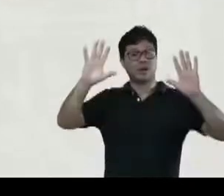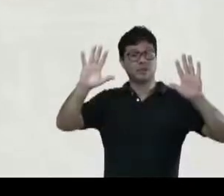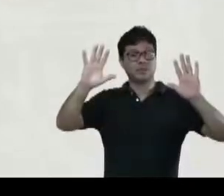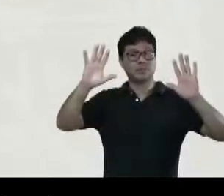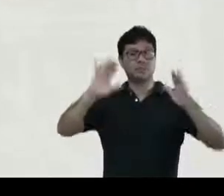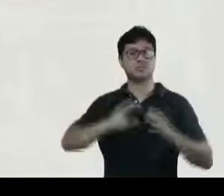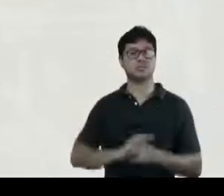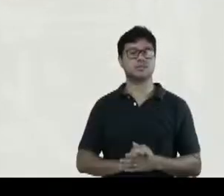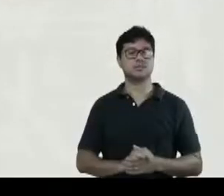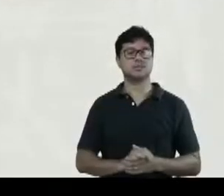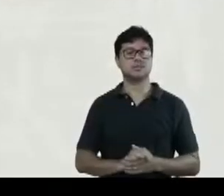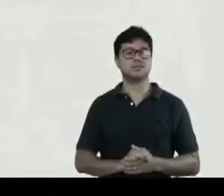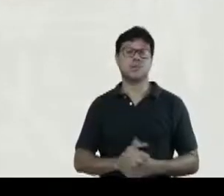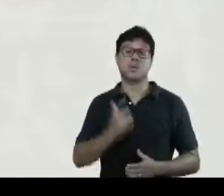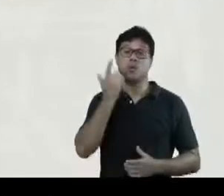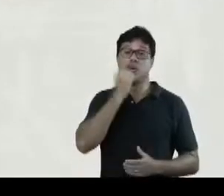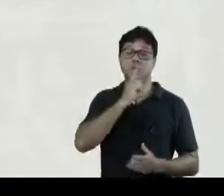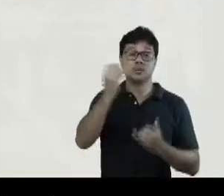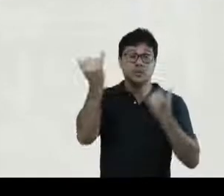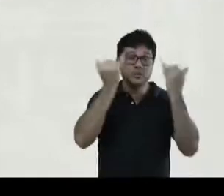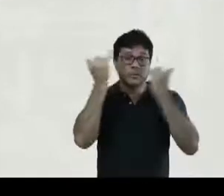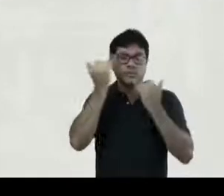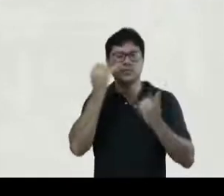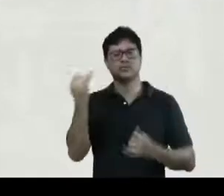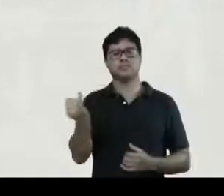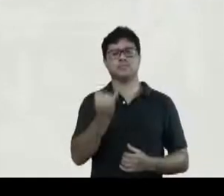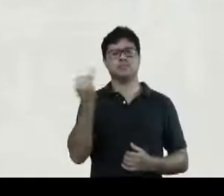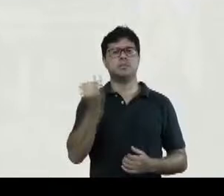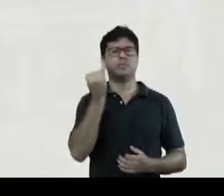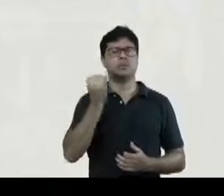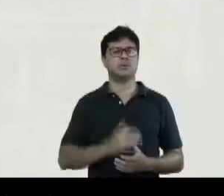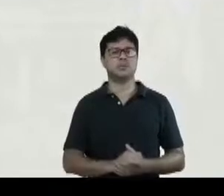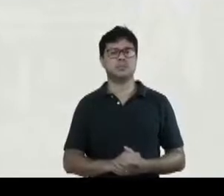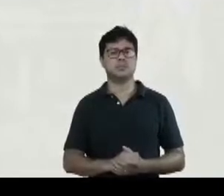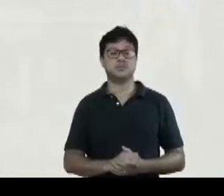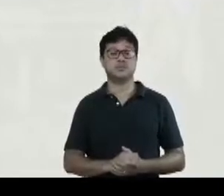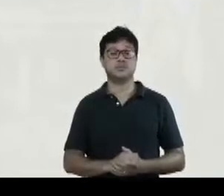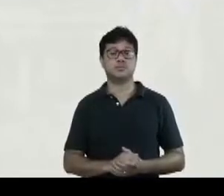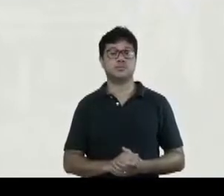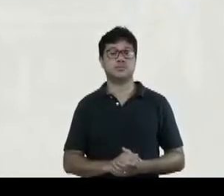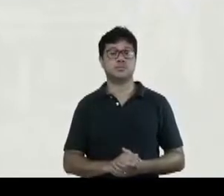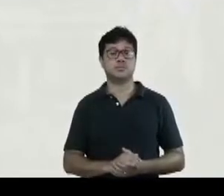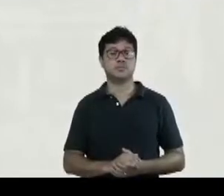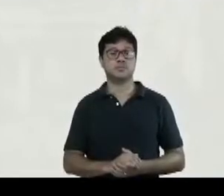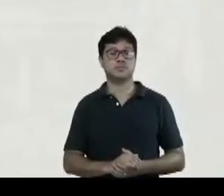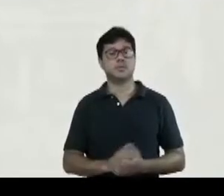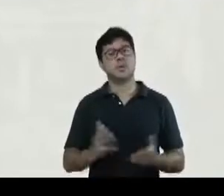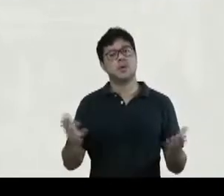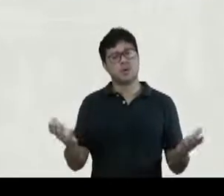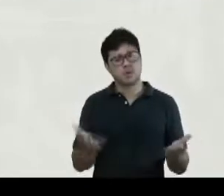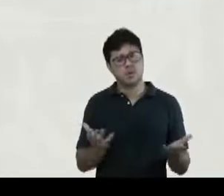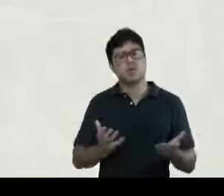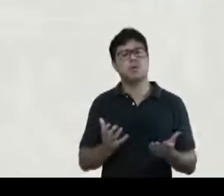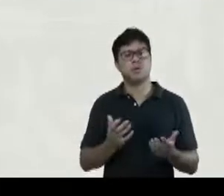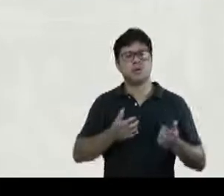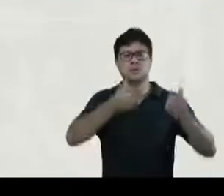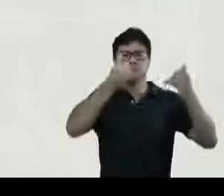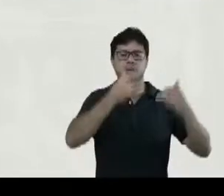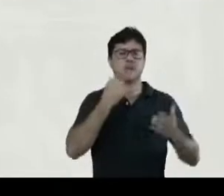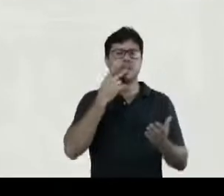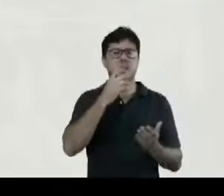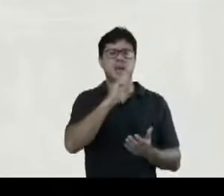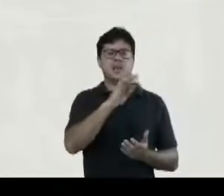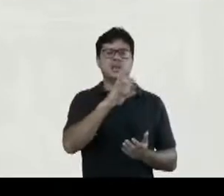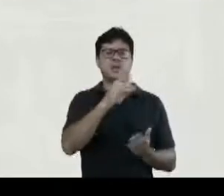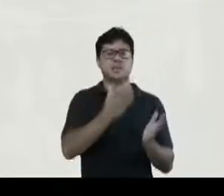von Katalogisierung. Wir sprechen eher von Erschließung. Die hier generierten Daten sind geöffnet und können